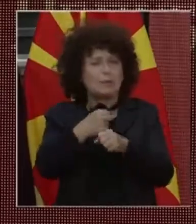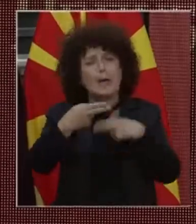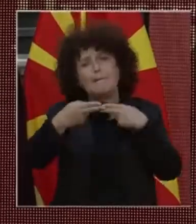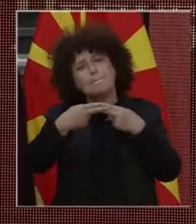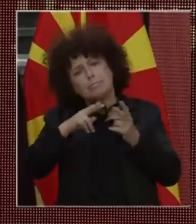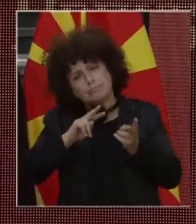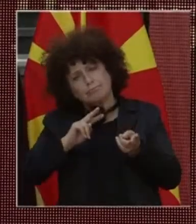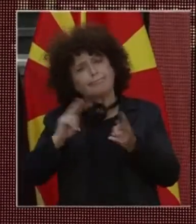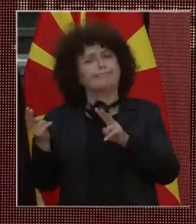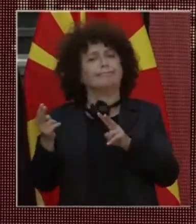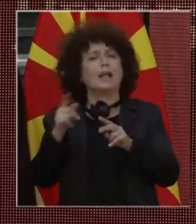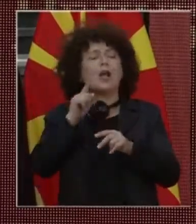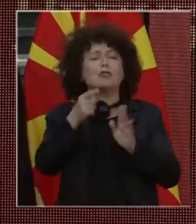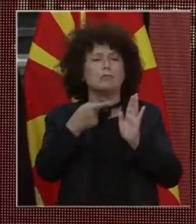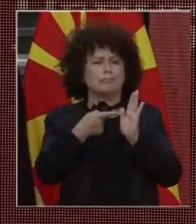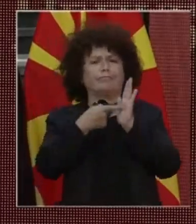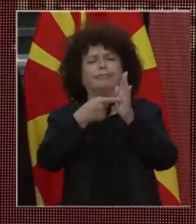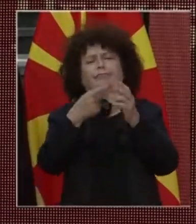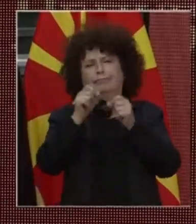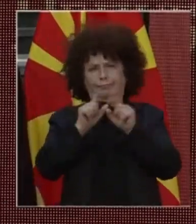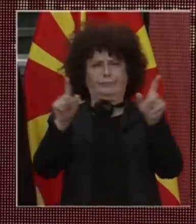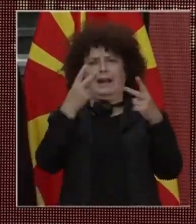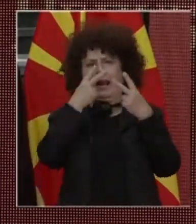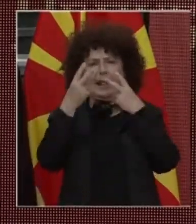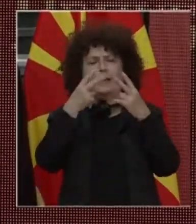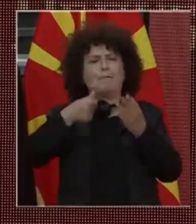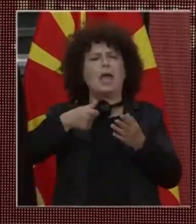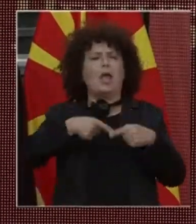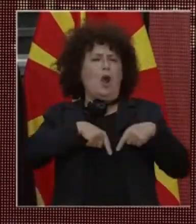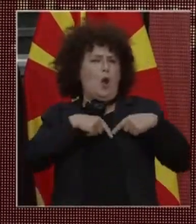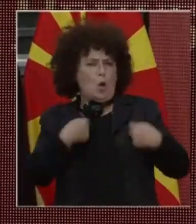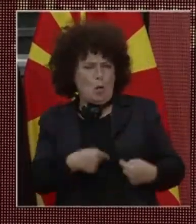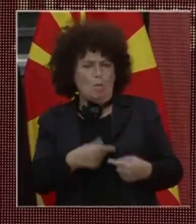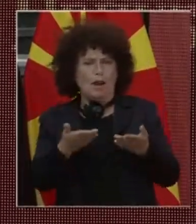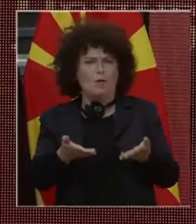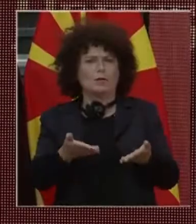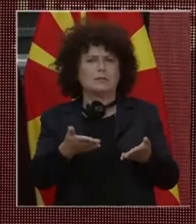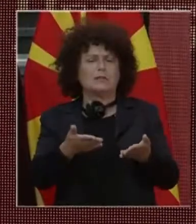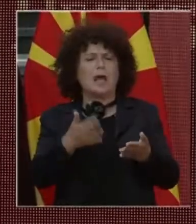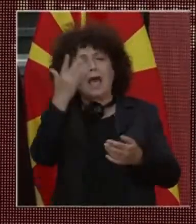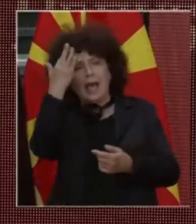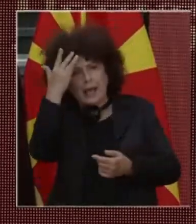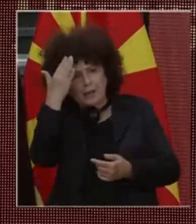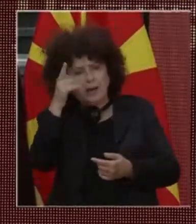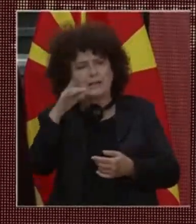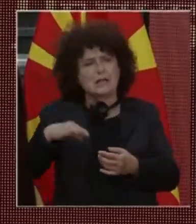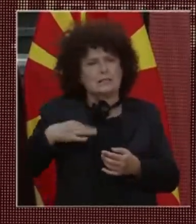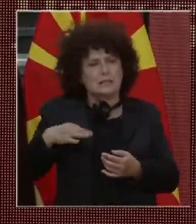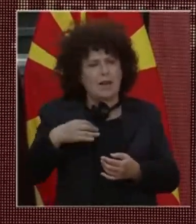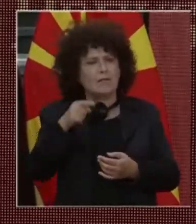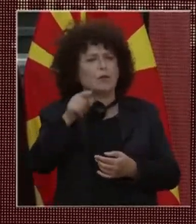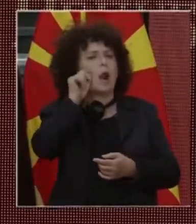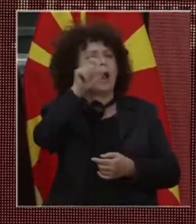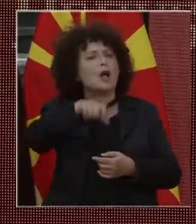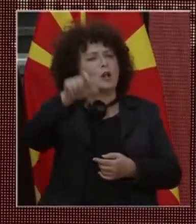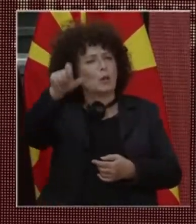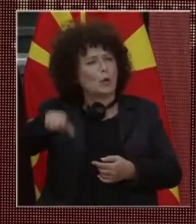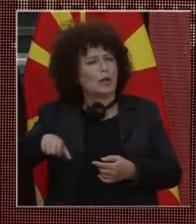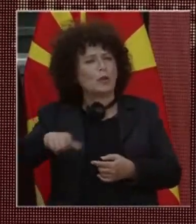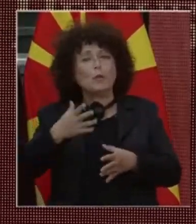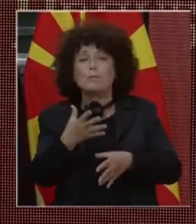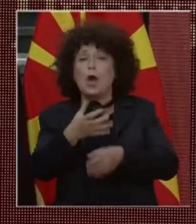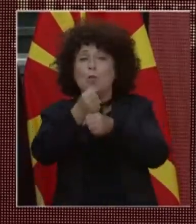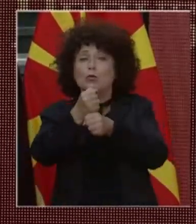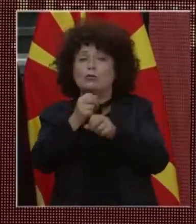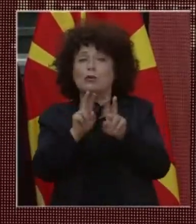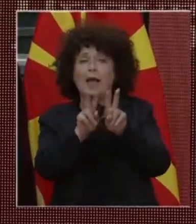меѓу другото, до израз доаѓа солидарноста, хуманоста, грижата за здравјето на луѓето,